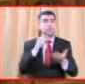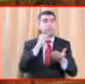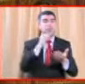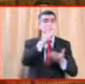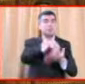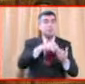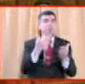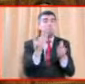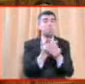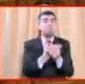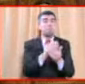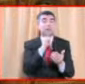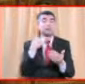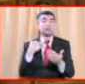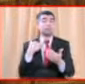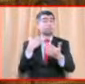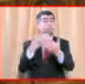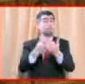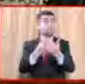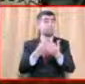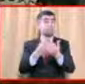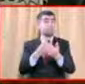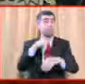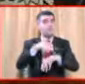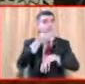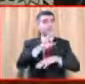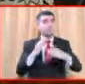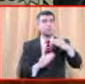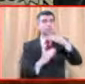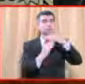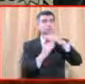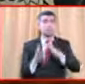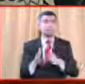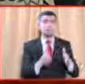لهذا الملف الإنساني المحض. شكرا السيد نائب المحترم. كلمة السيد